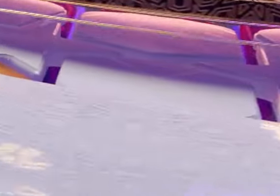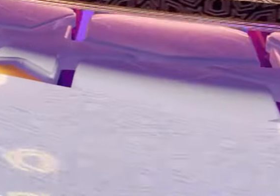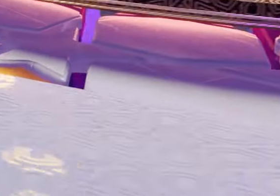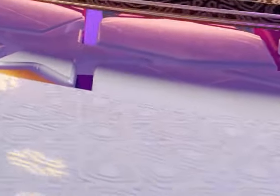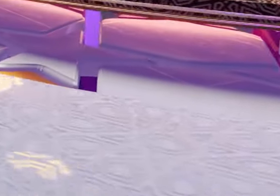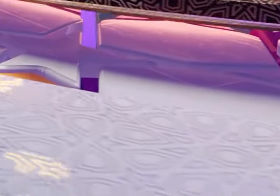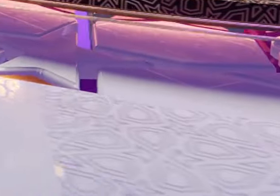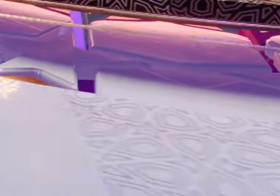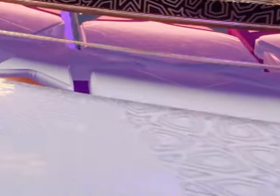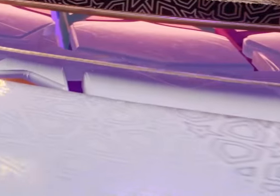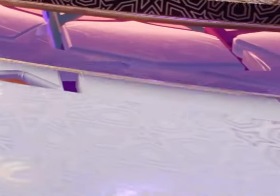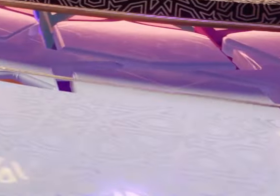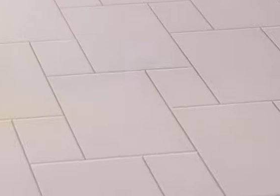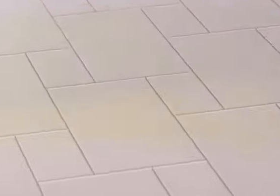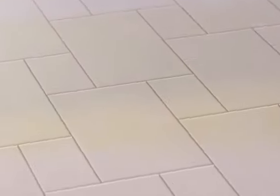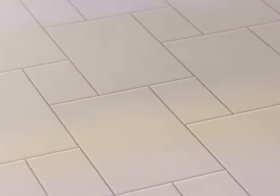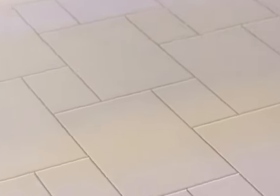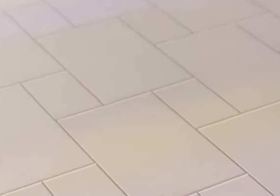Waj'alhu lana